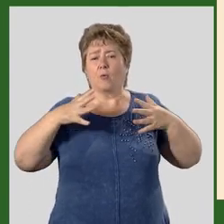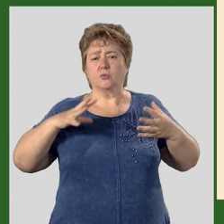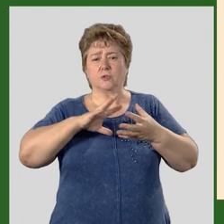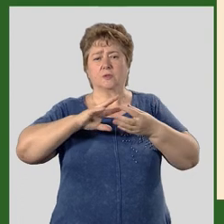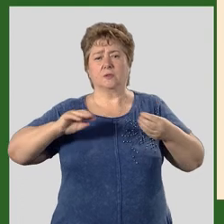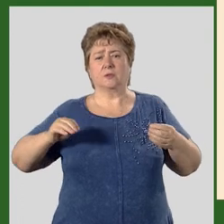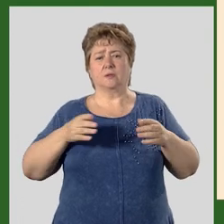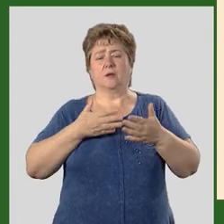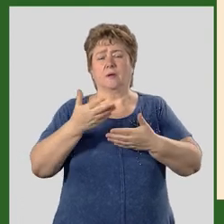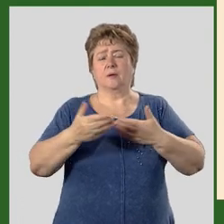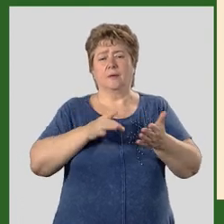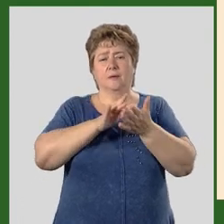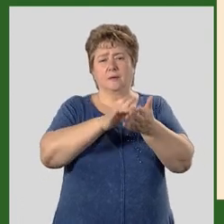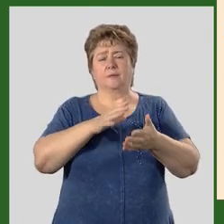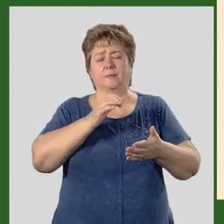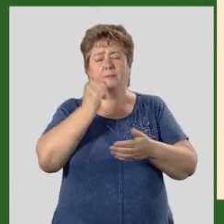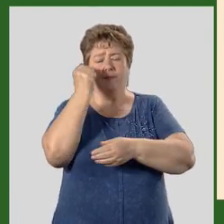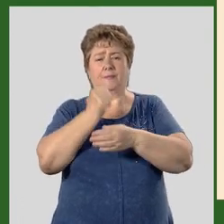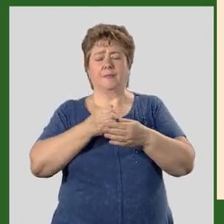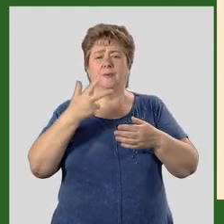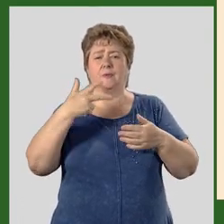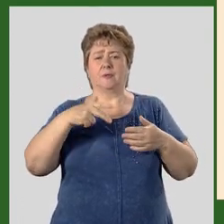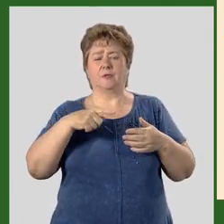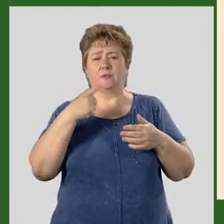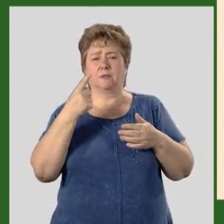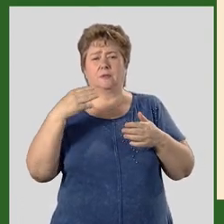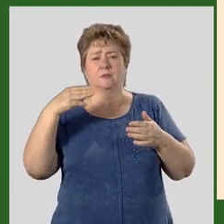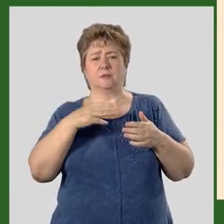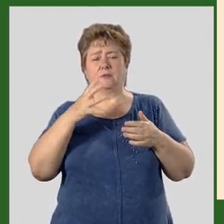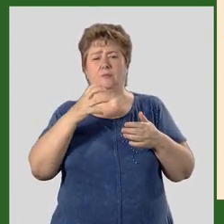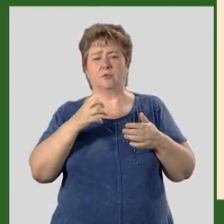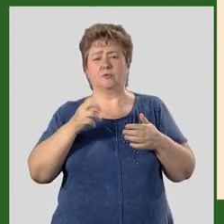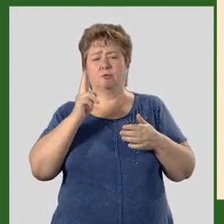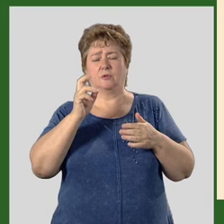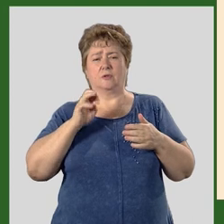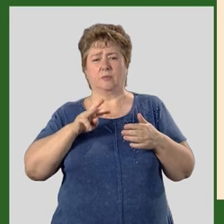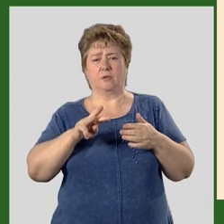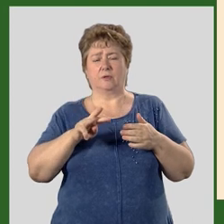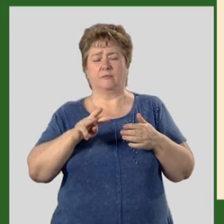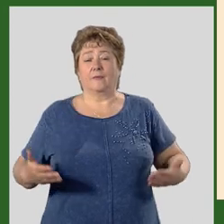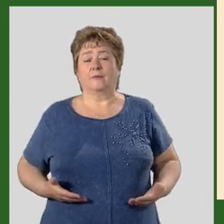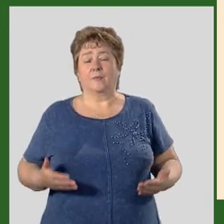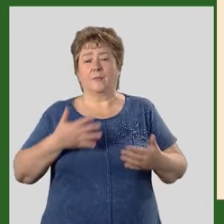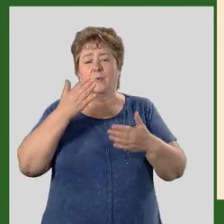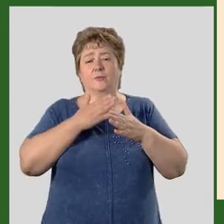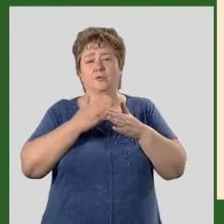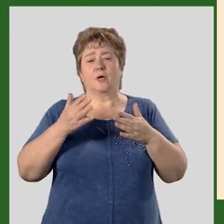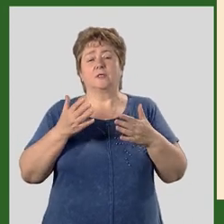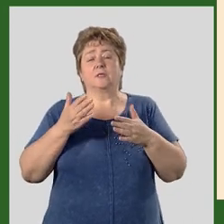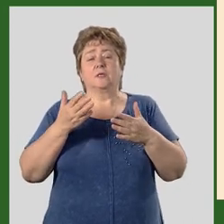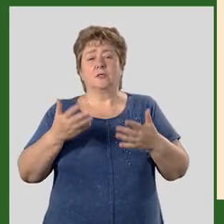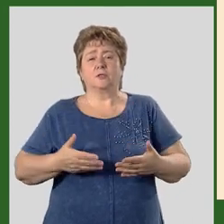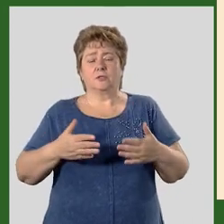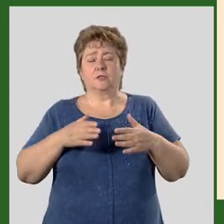его рабочих маршрутов составляет 31 500 километров, проведя пятую часть жизни